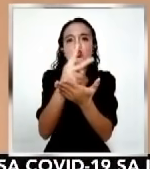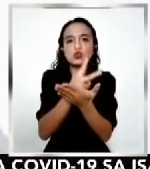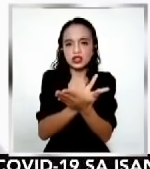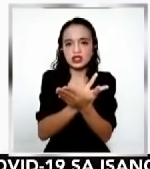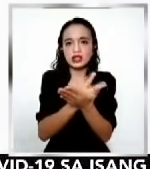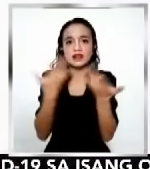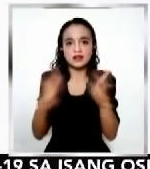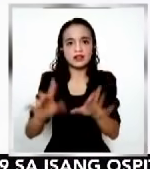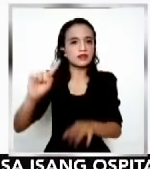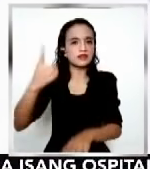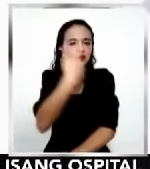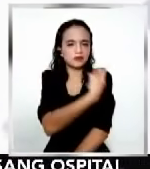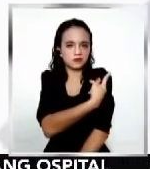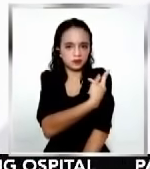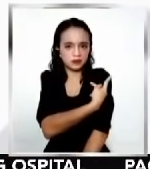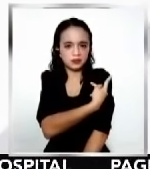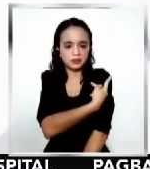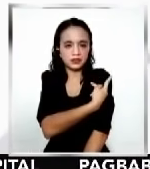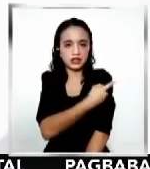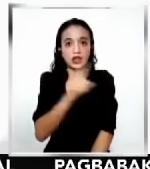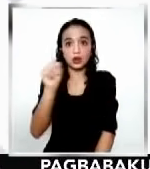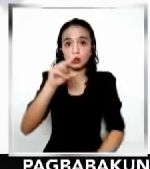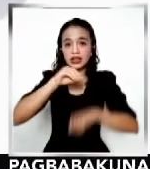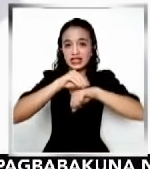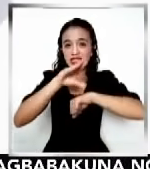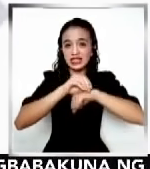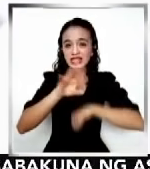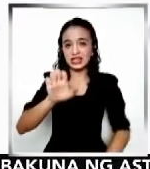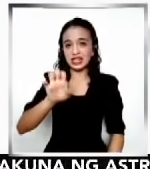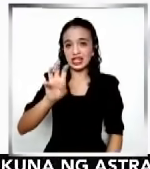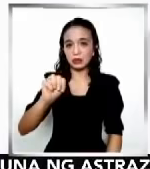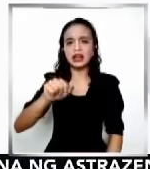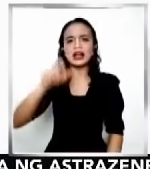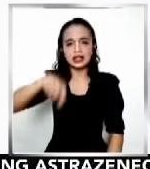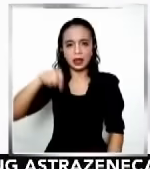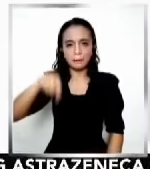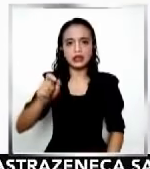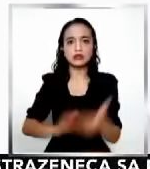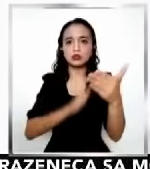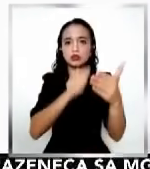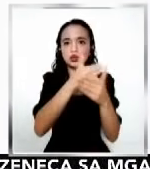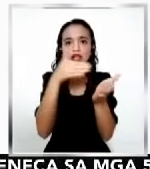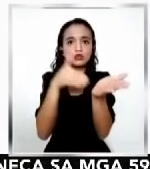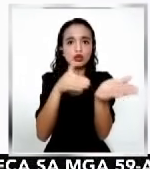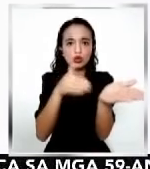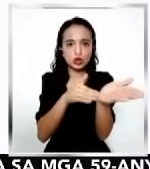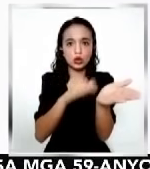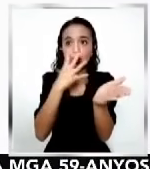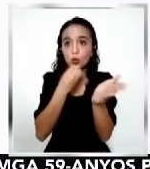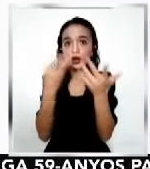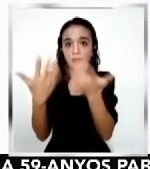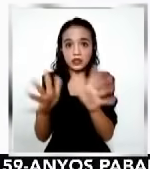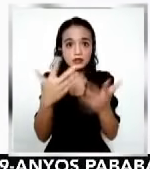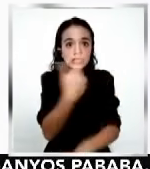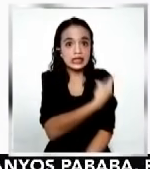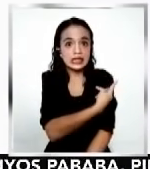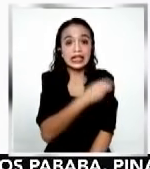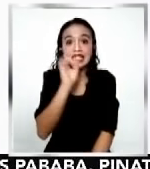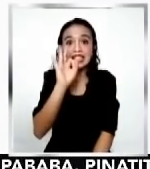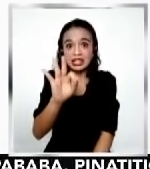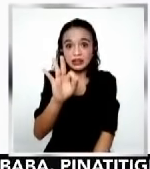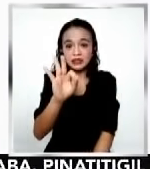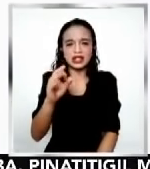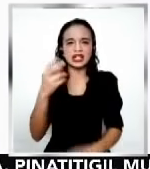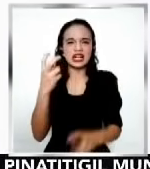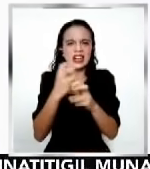bakuna. Ang payo ng EMA, dapat agad magpatingin sa doktor ang mga naturukan kapag nakaranas ng hirap sa paghinga,